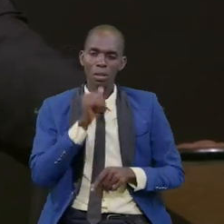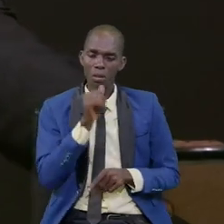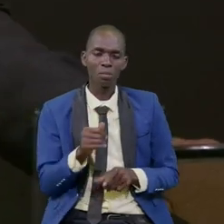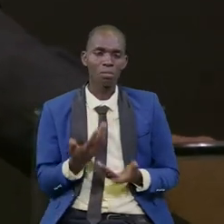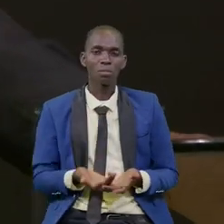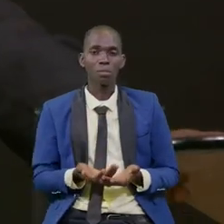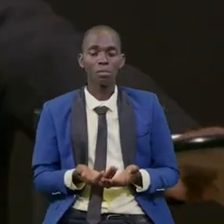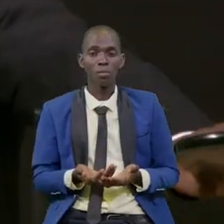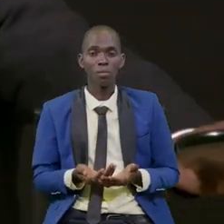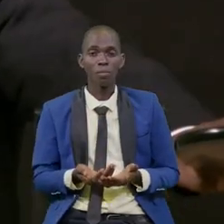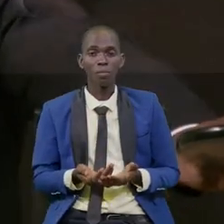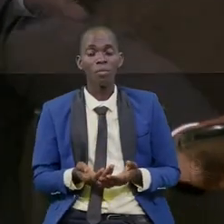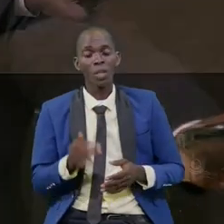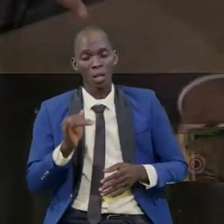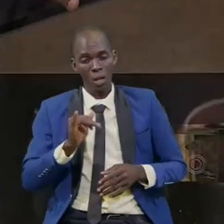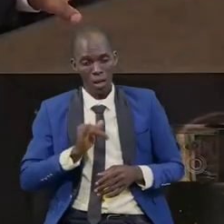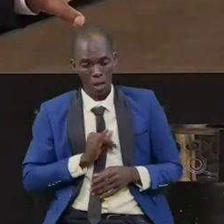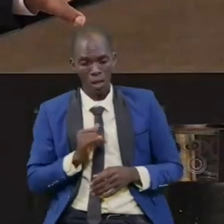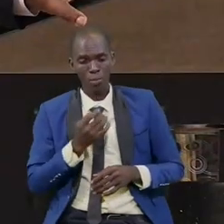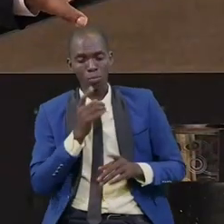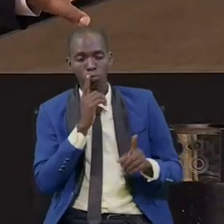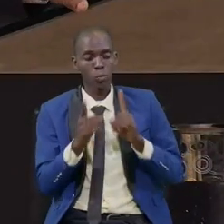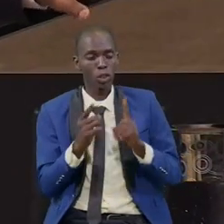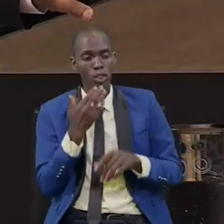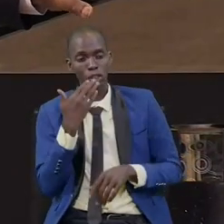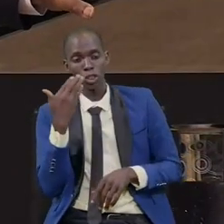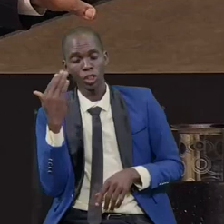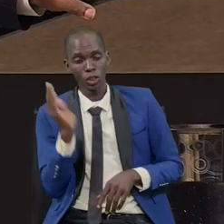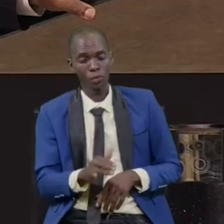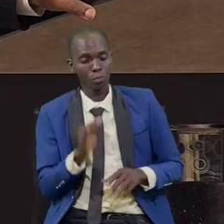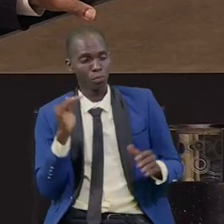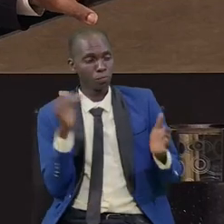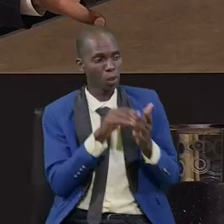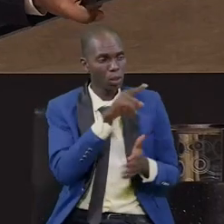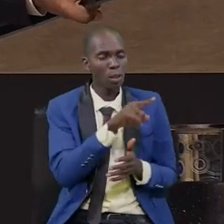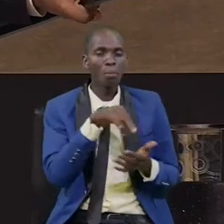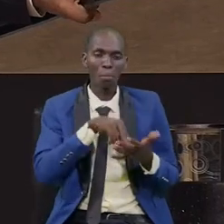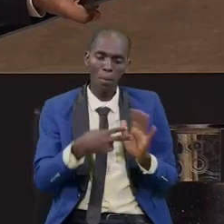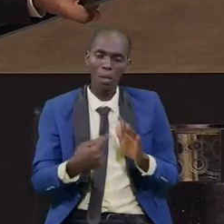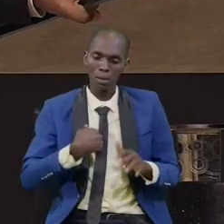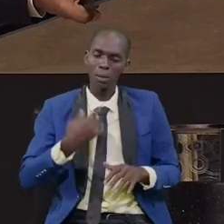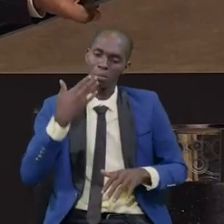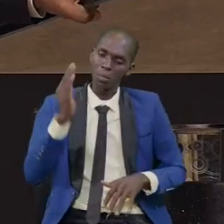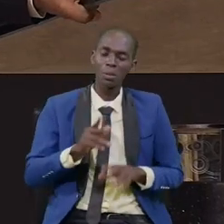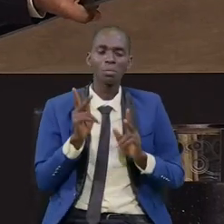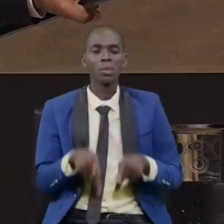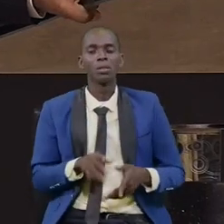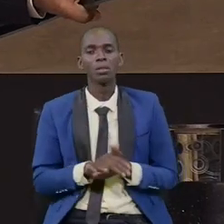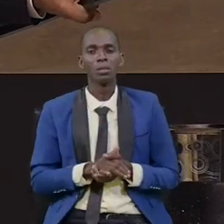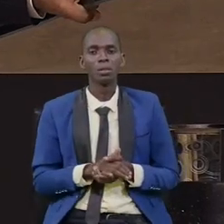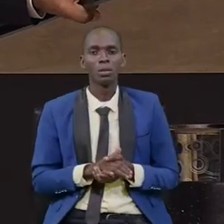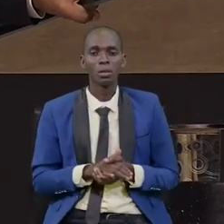Alors, pensez mal. Alors, faire du mal, je lui jette la parole mauvaise. Je suis mauvais aussi.